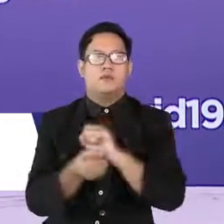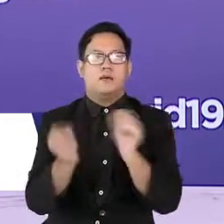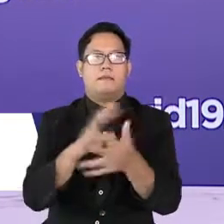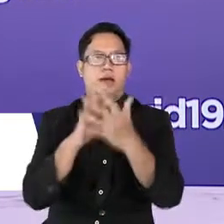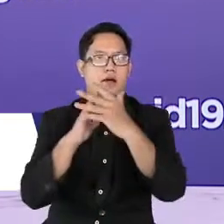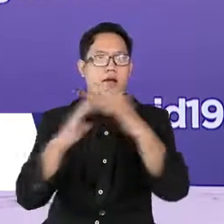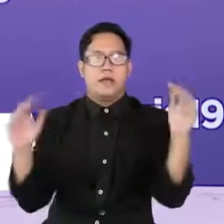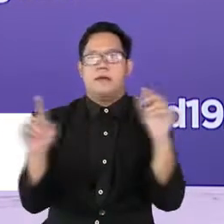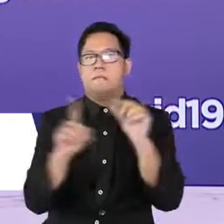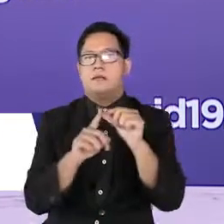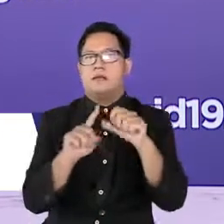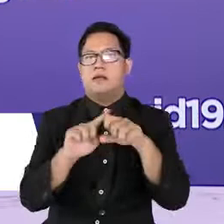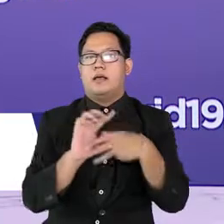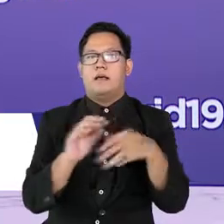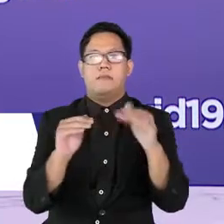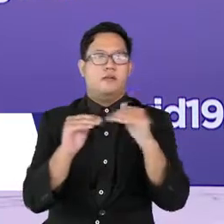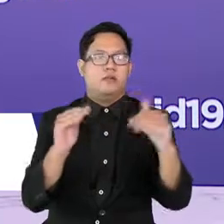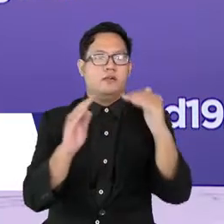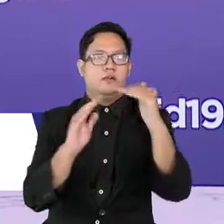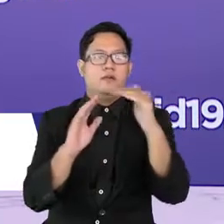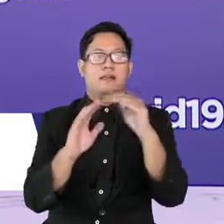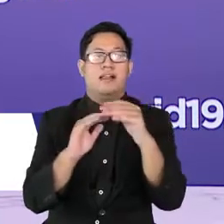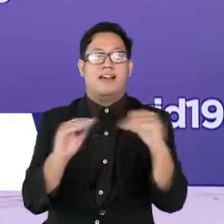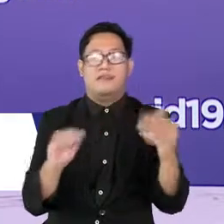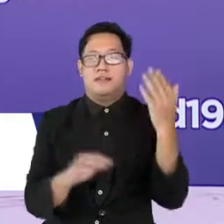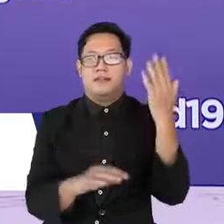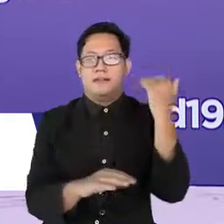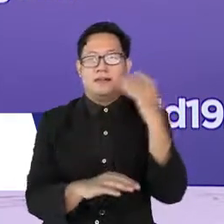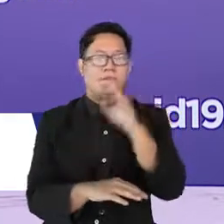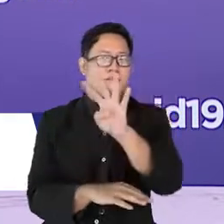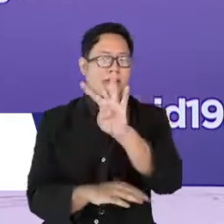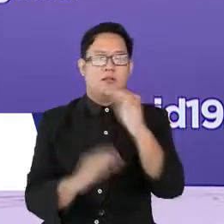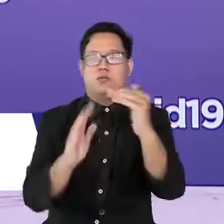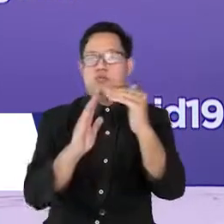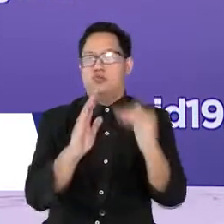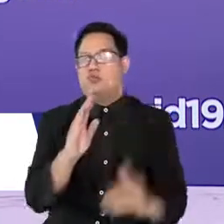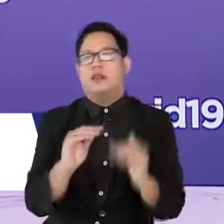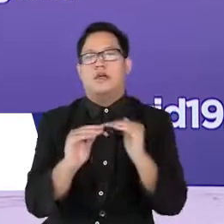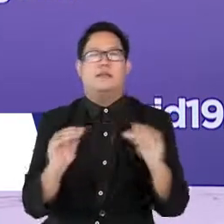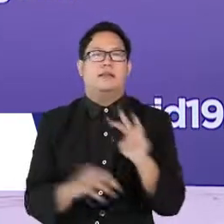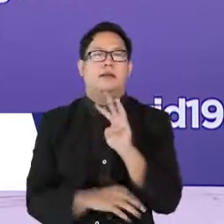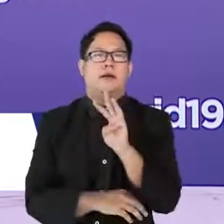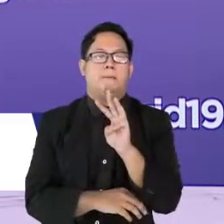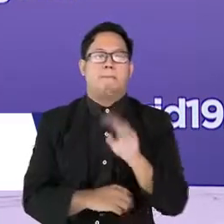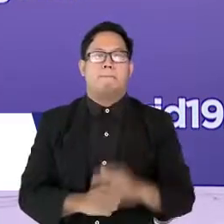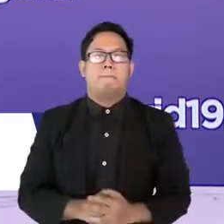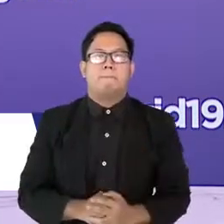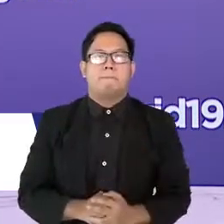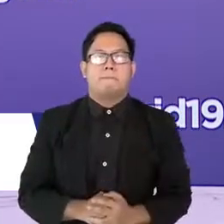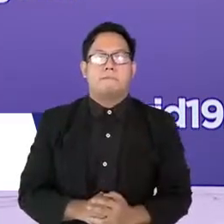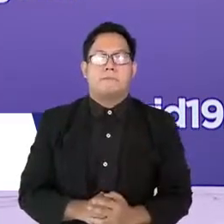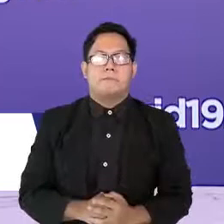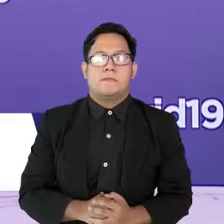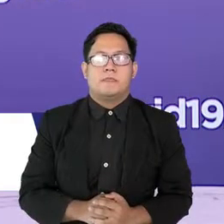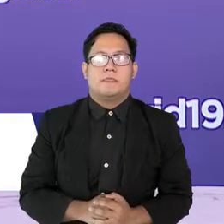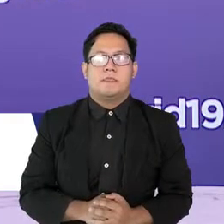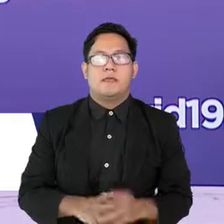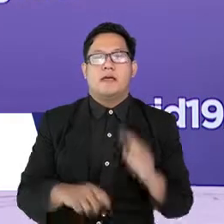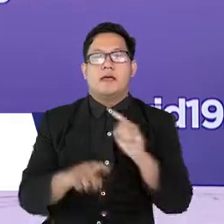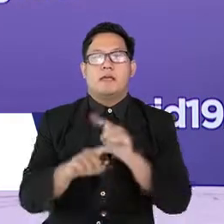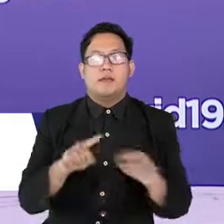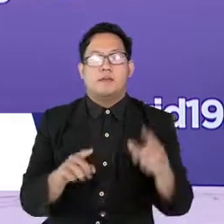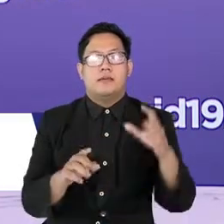diturunkan level ppkm nya dari sebelumnya level 4 menjadi level 3 namun ada beberapa